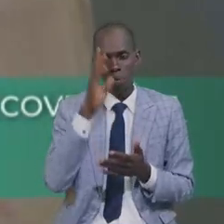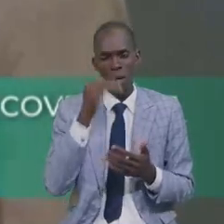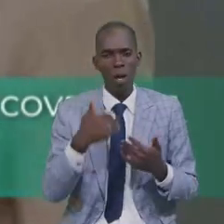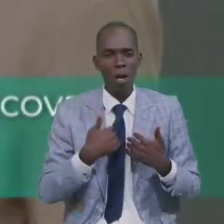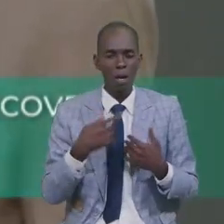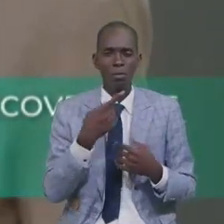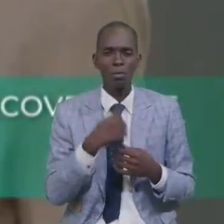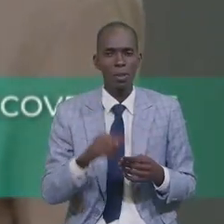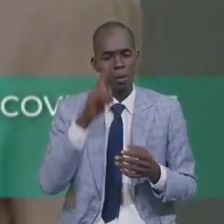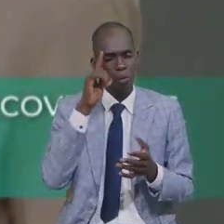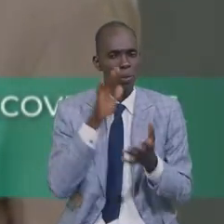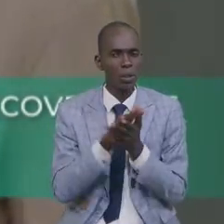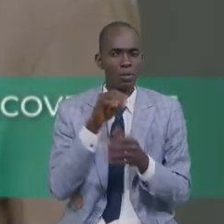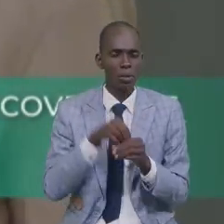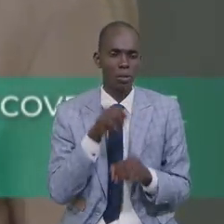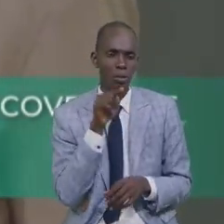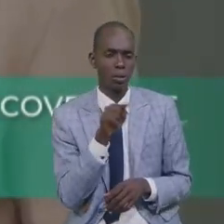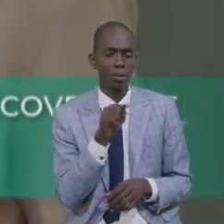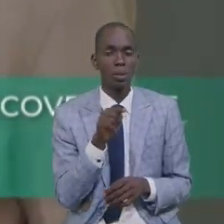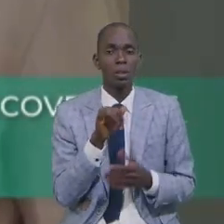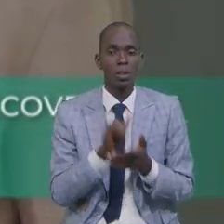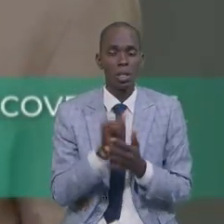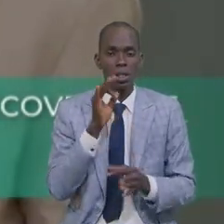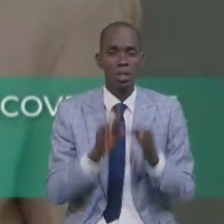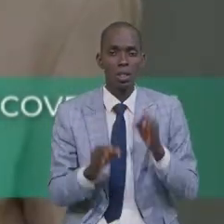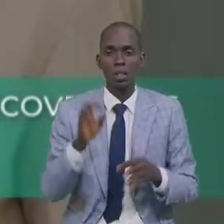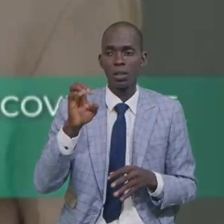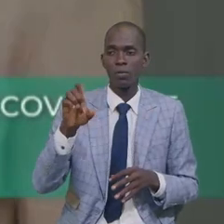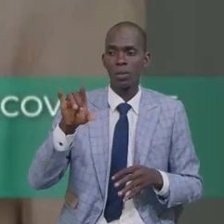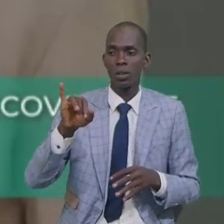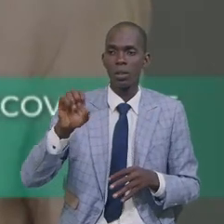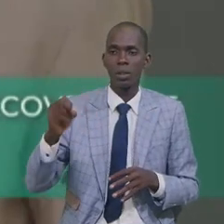en lui que si Élisée,